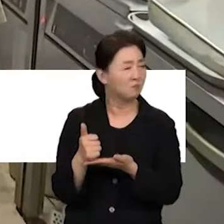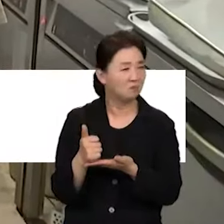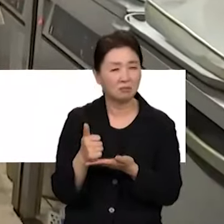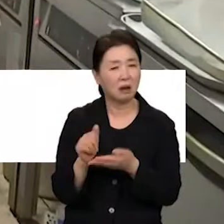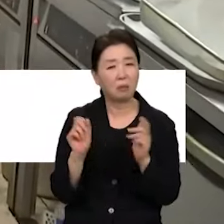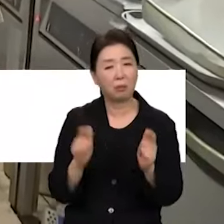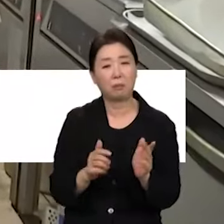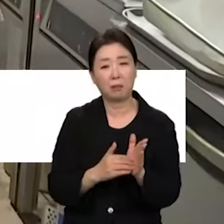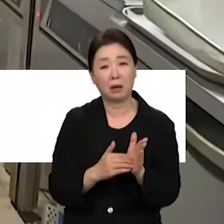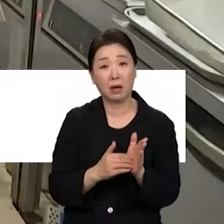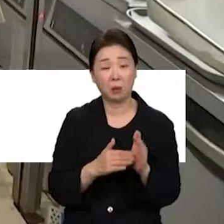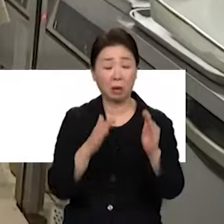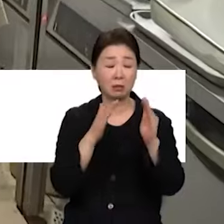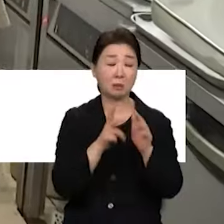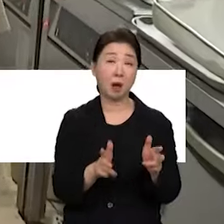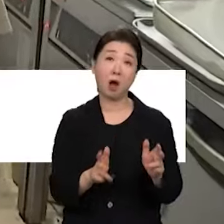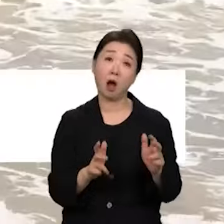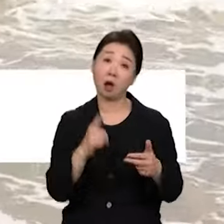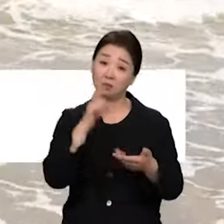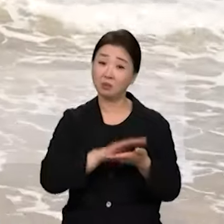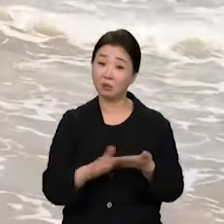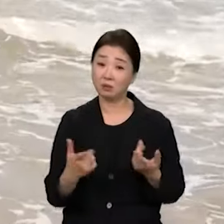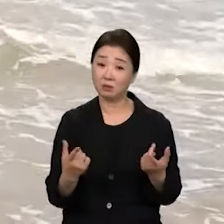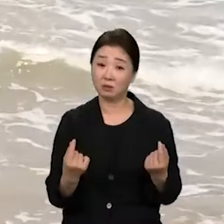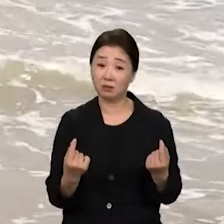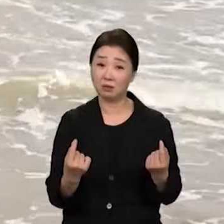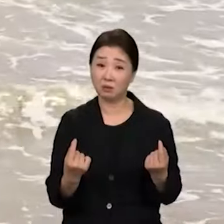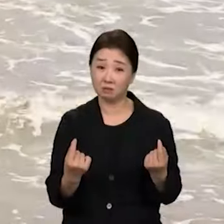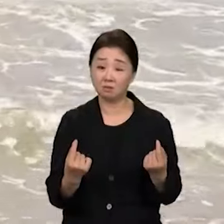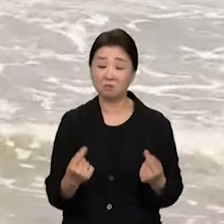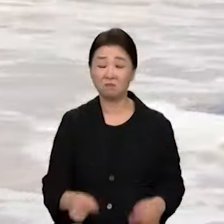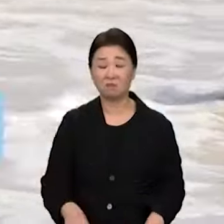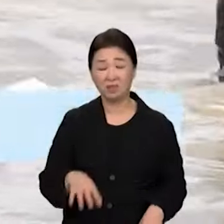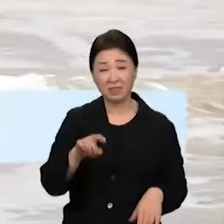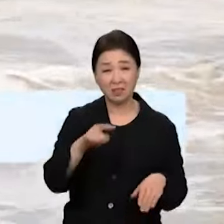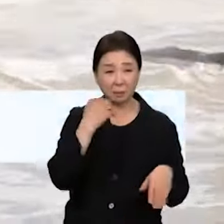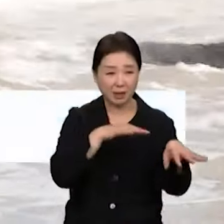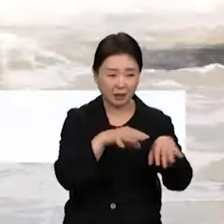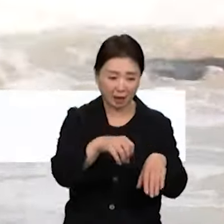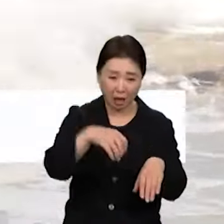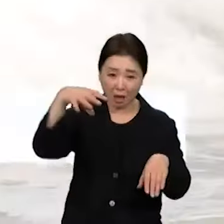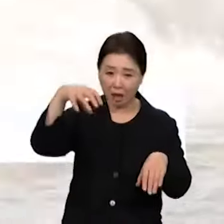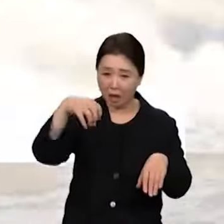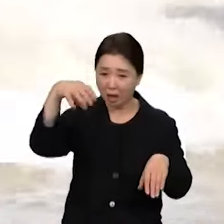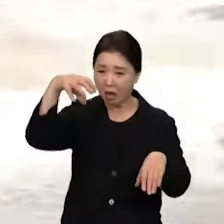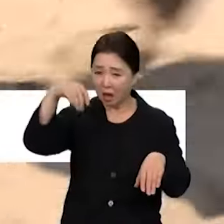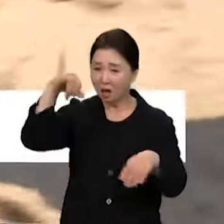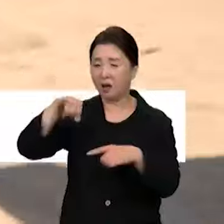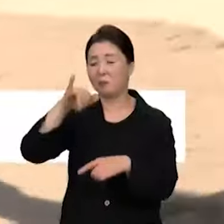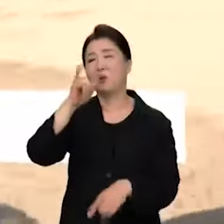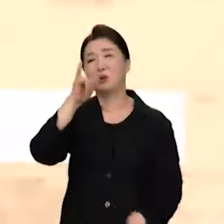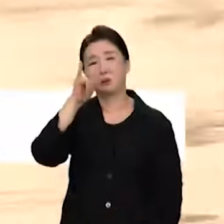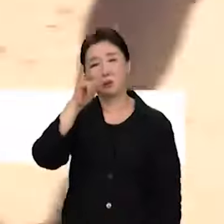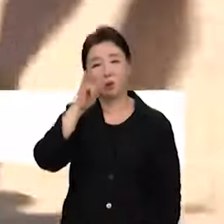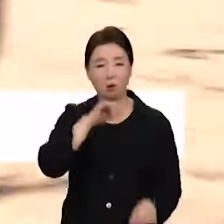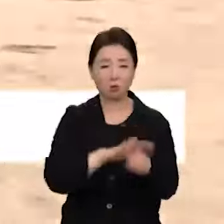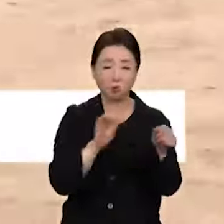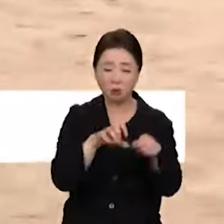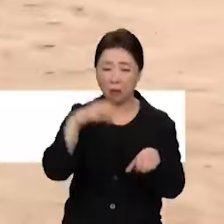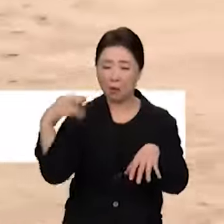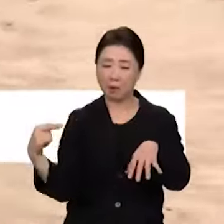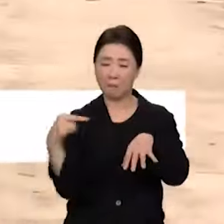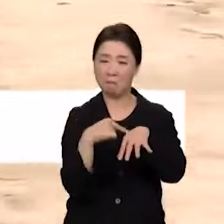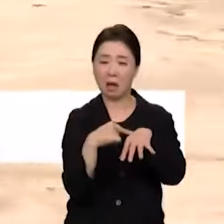집에서 에어컨 틀어놓고 있는 게 더 시원하니까. 이제 해파리까지 극성입니다. 지난해 경북에서 해파리에 쏘였다는